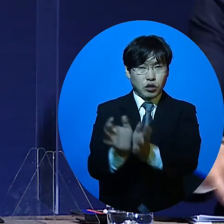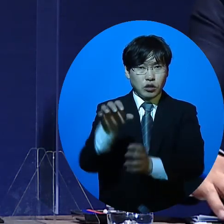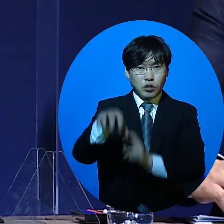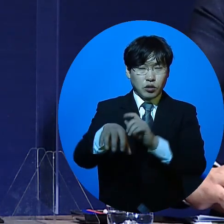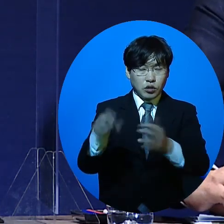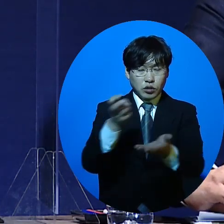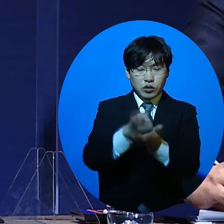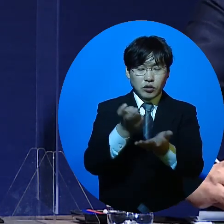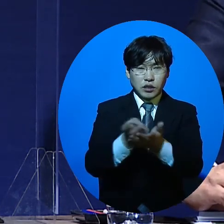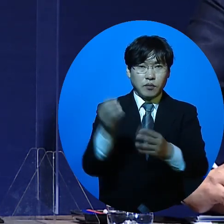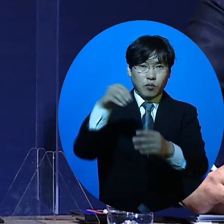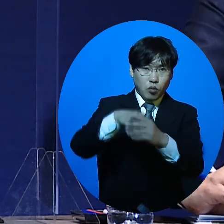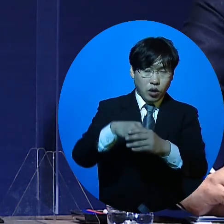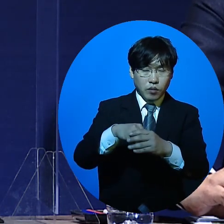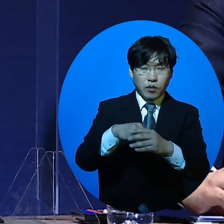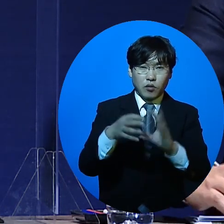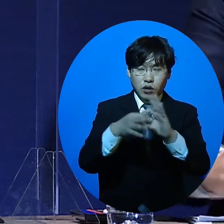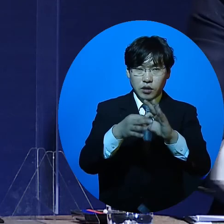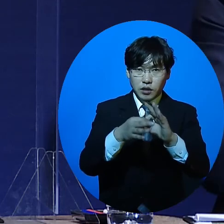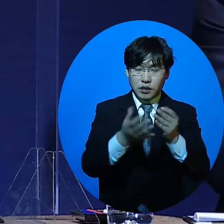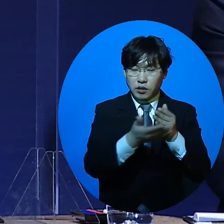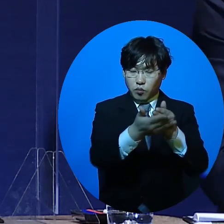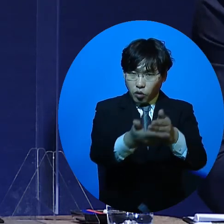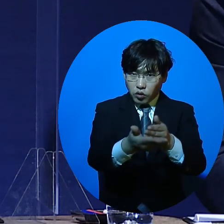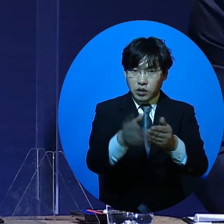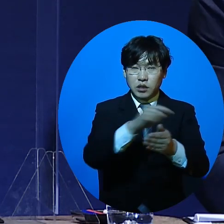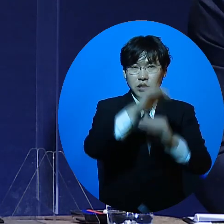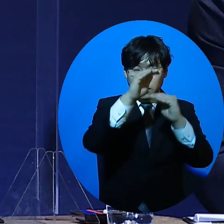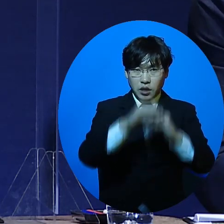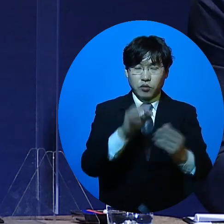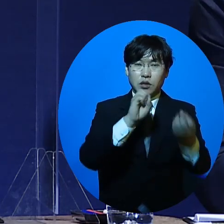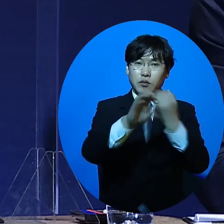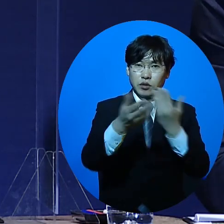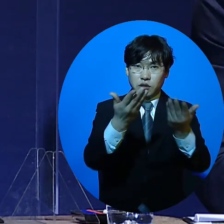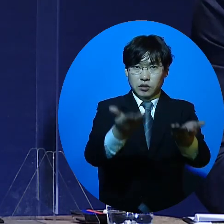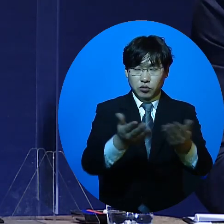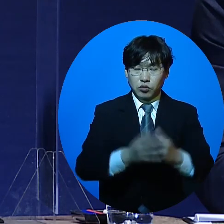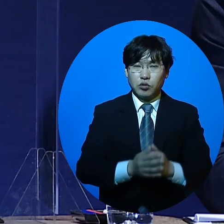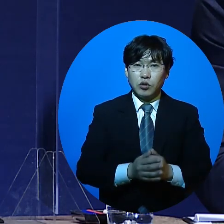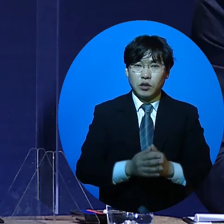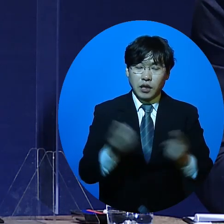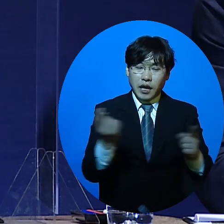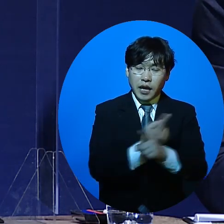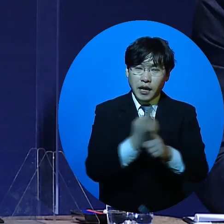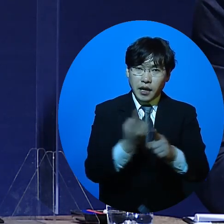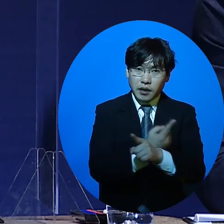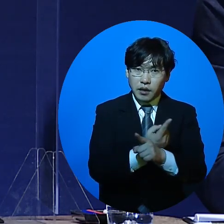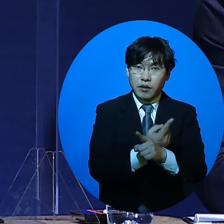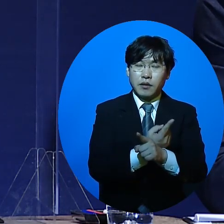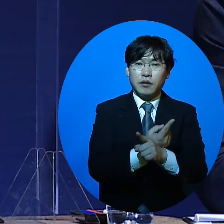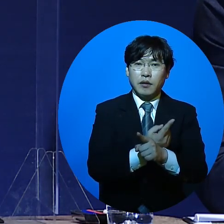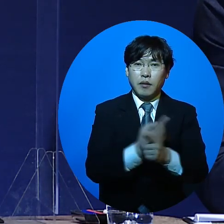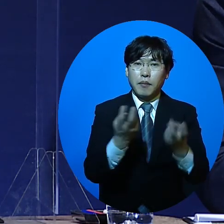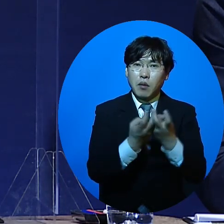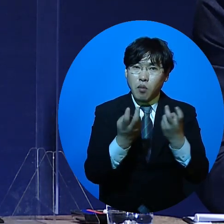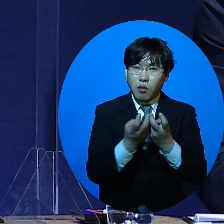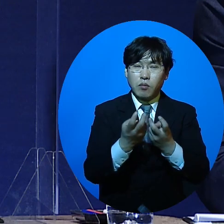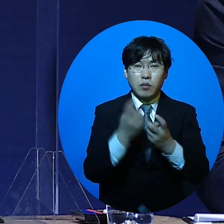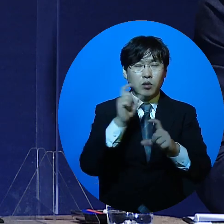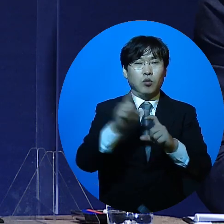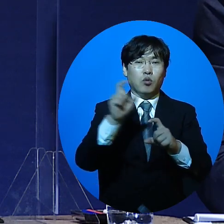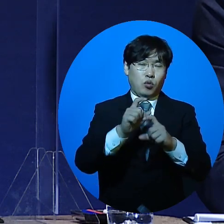정책을 반영할 수 있는 질문을 주시면 저희가 거기에 대해서 답변을 드리고 또 개선책을 마련할 수 있도록 저희도 노력하도록